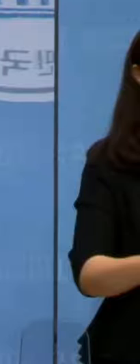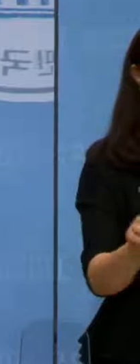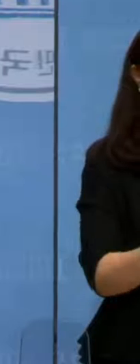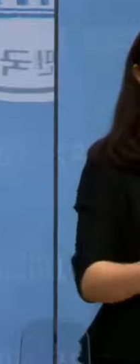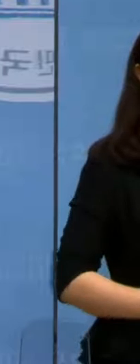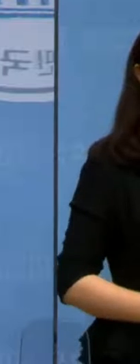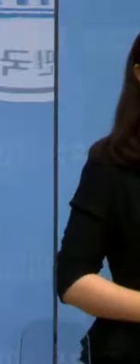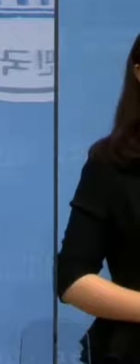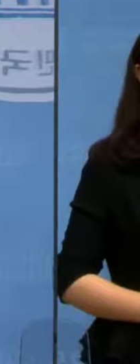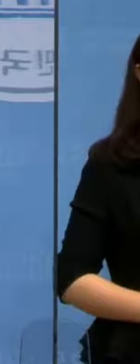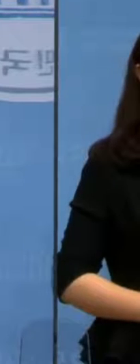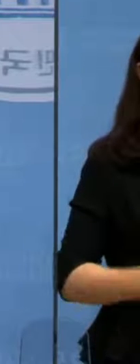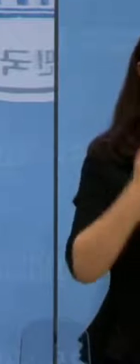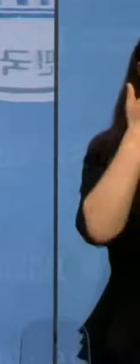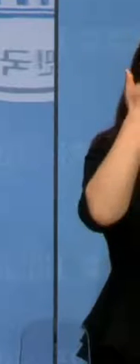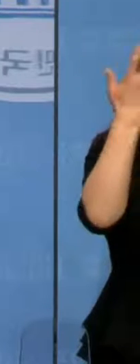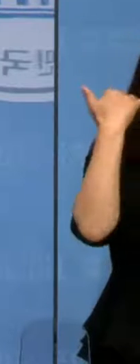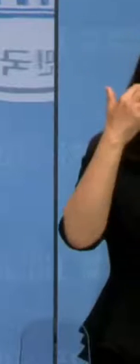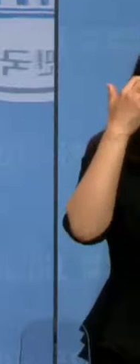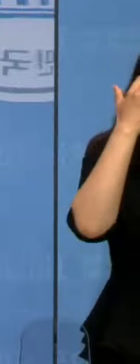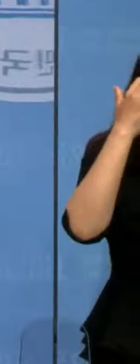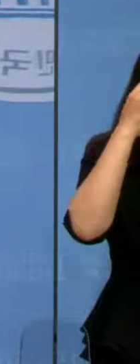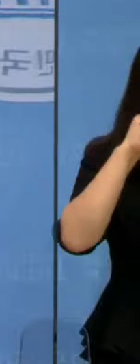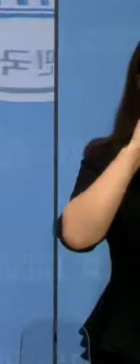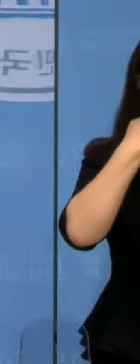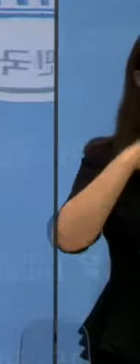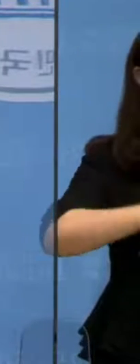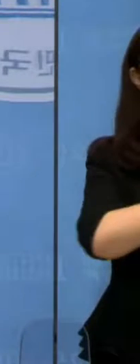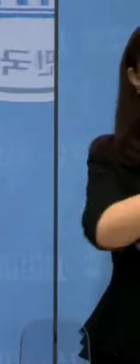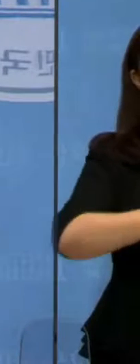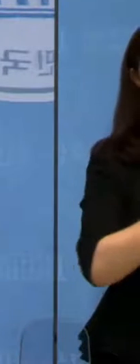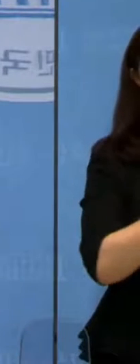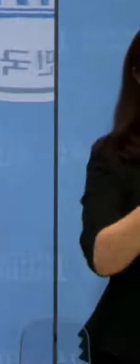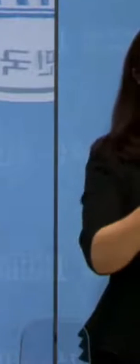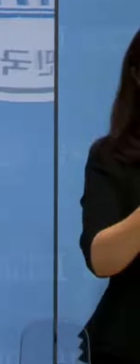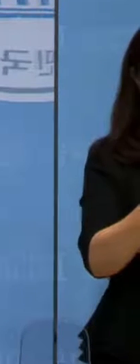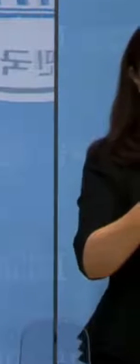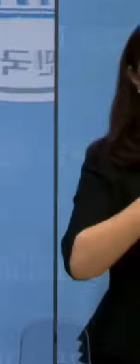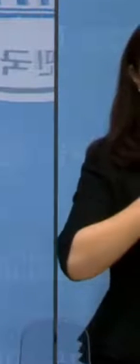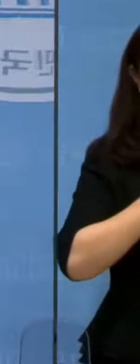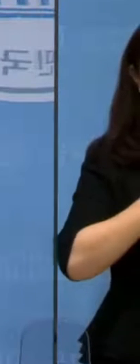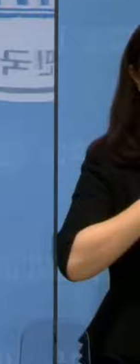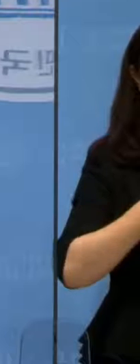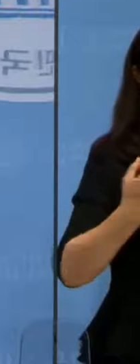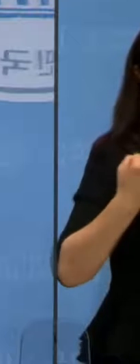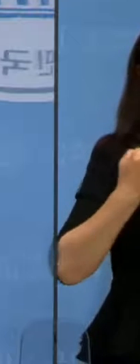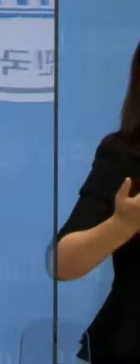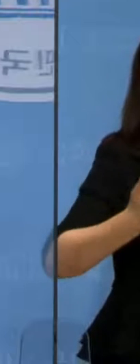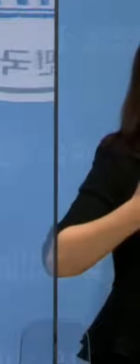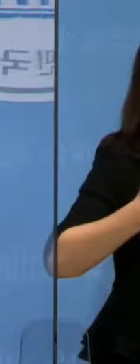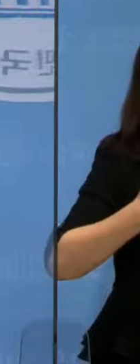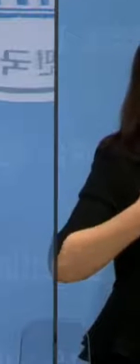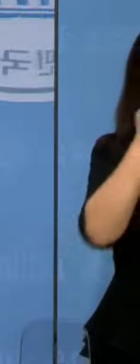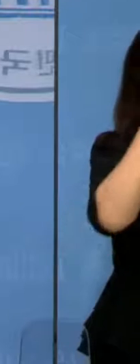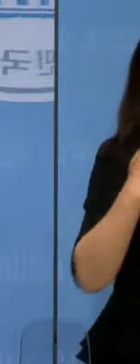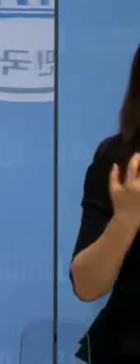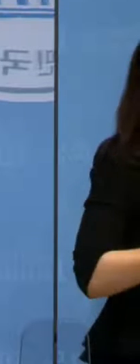여지껏 많은 어려움 속에서도 저희를 꿋꿋하게 응원해 주시고 또 지켜주신 여러분께